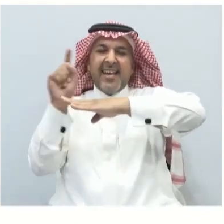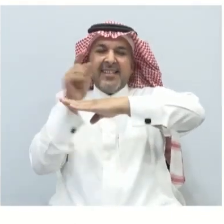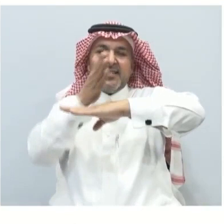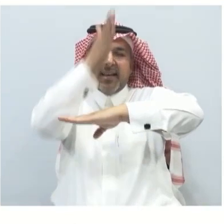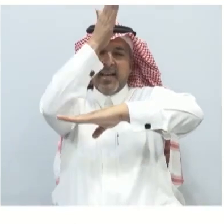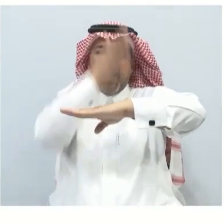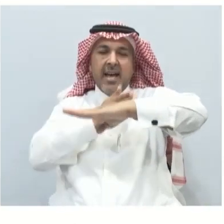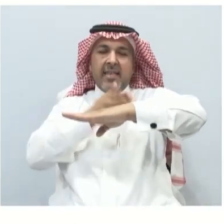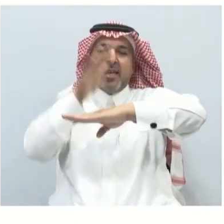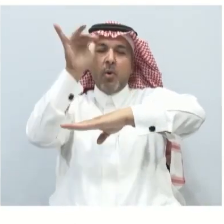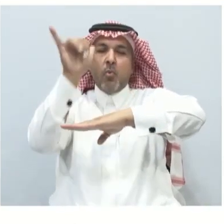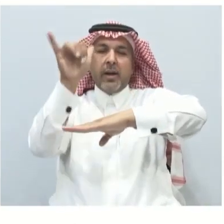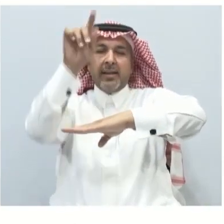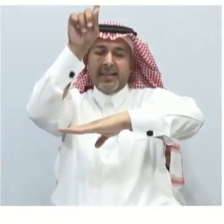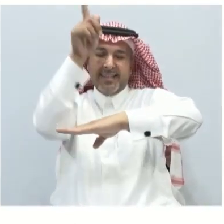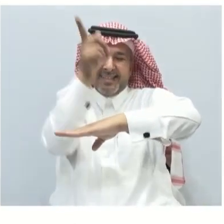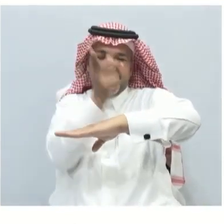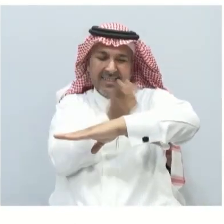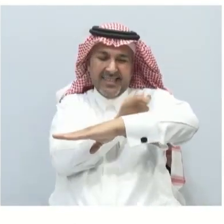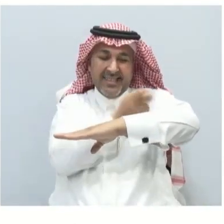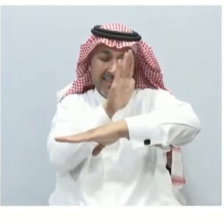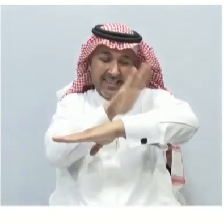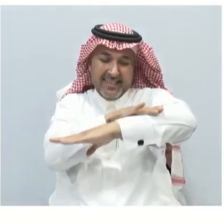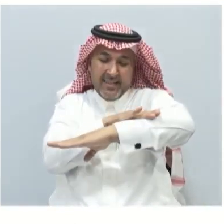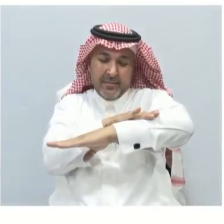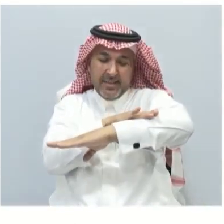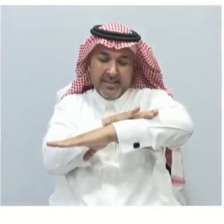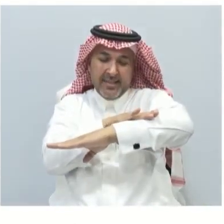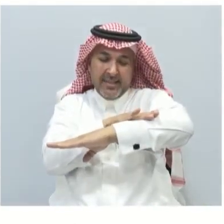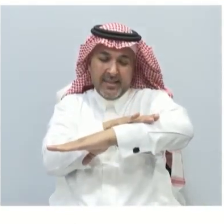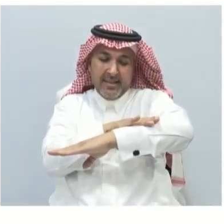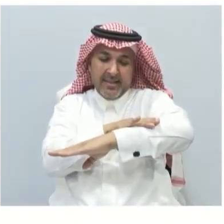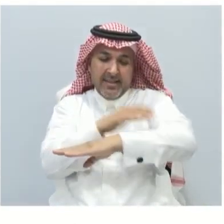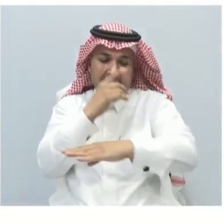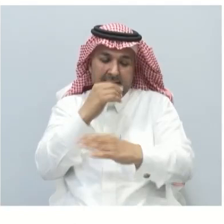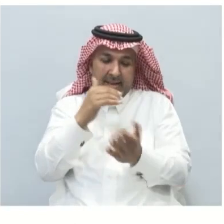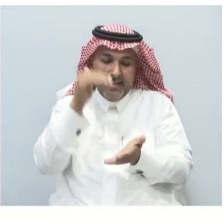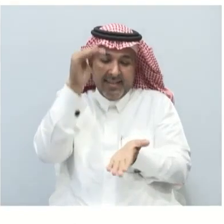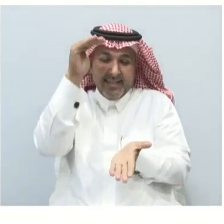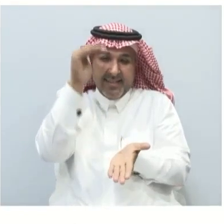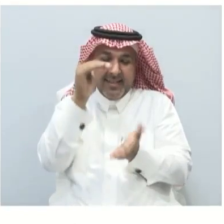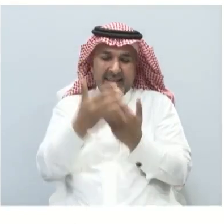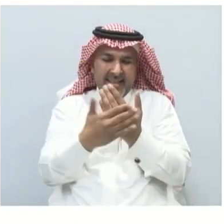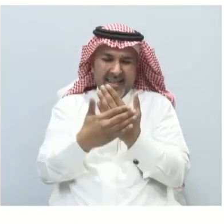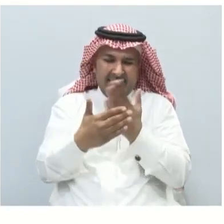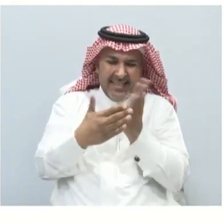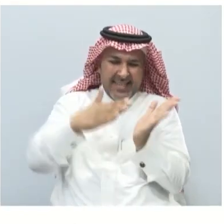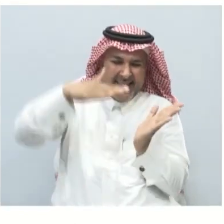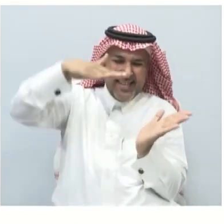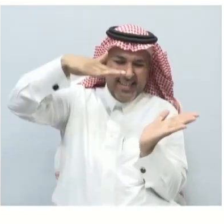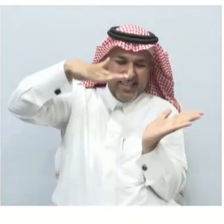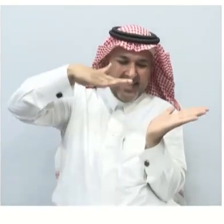تلمس محور اكس هذه الداله لاحظ ان انا قاعد اقترب من عكس كلما رحت الى ايش الى جهه اليسار يعني